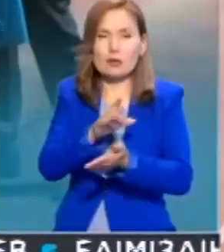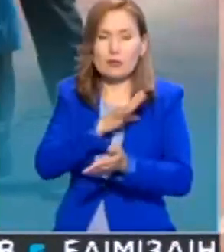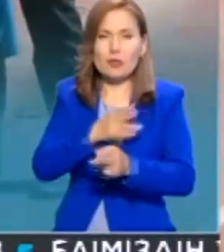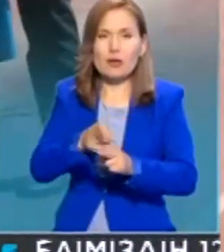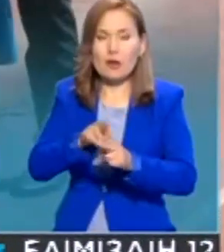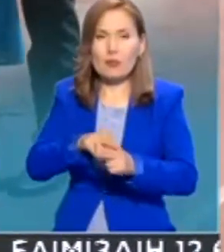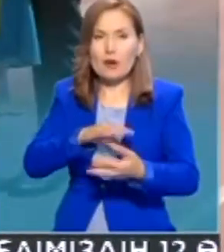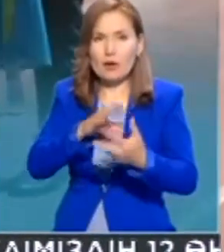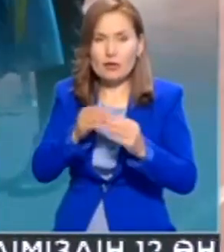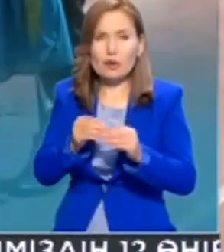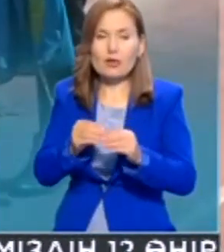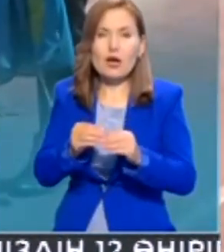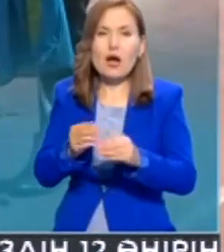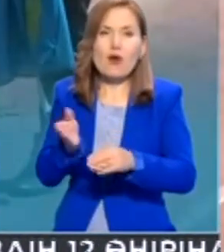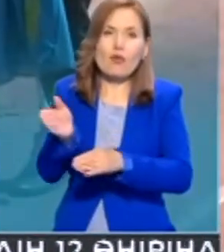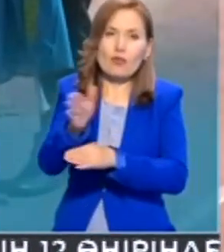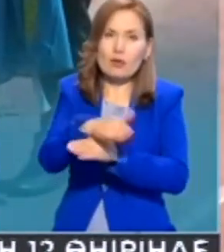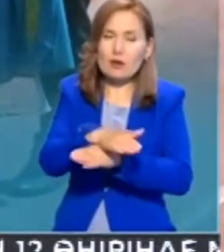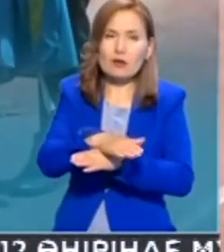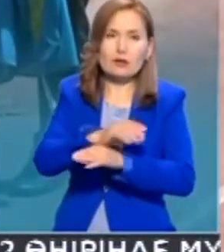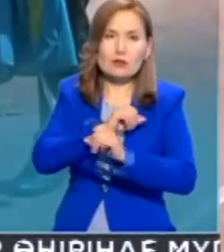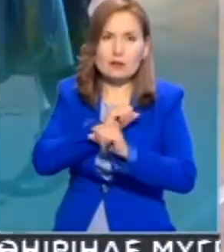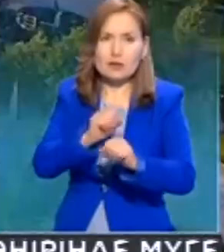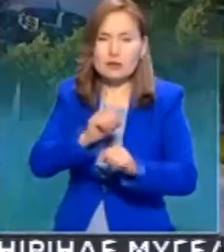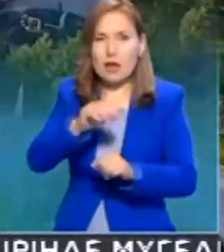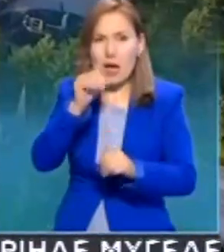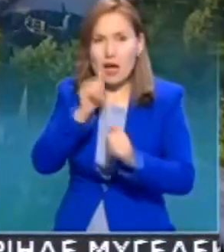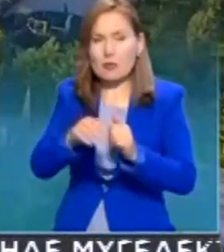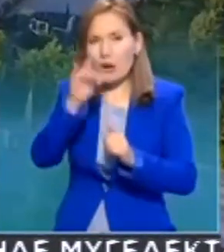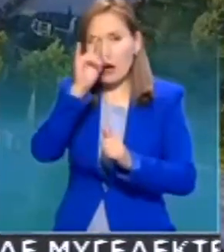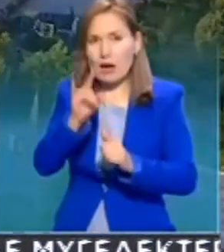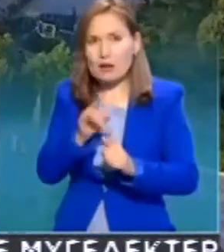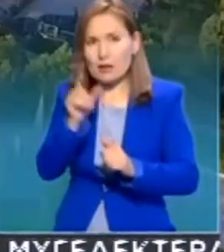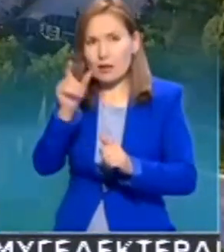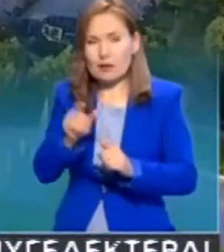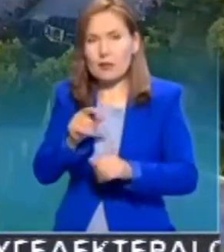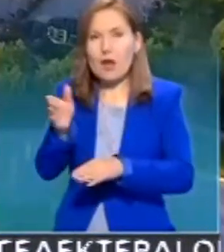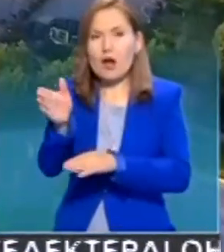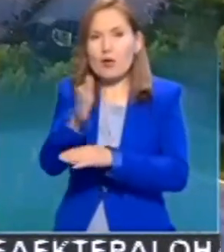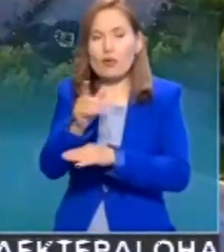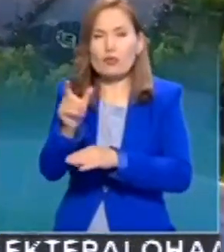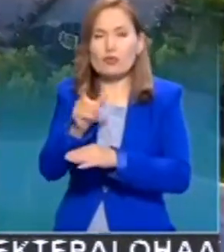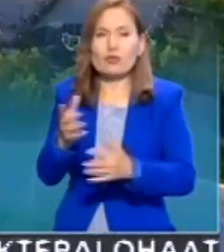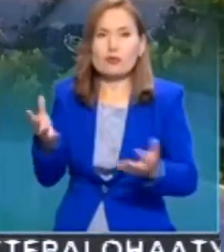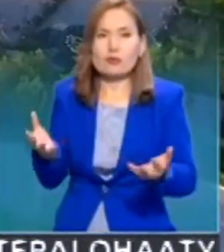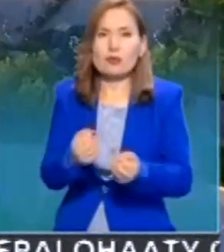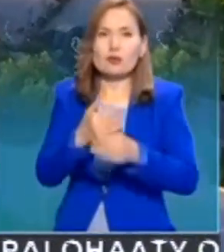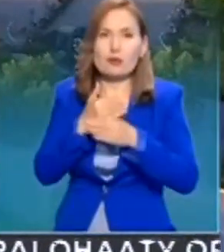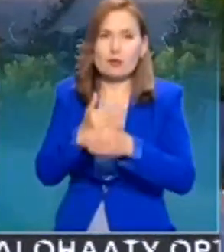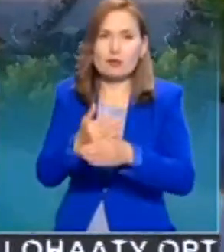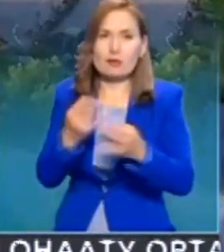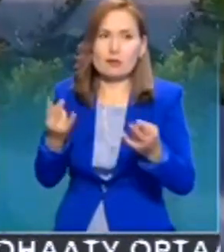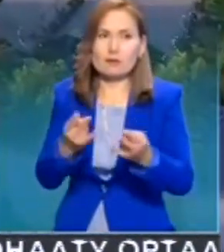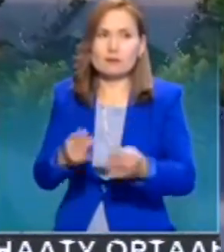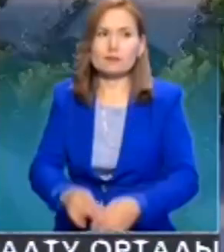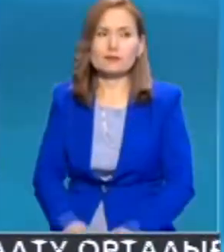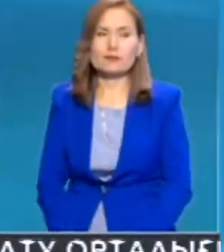Оны еңкейтпей тек ұстау әр қазақтың парызы. Шымкент қаласынан Ғани Қалмаханов, Нұрлан Нұрбек, Қазақстан ұлттық